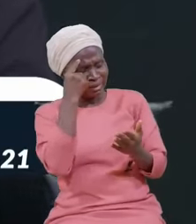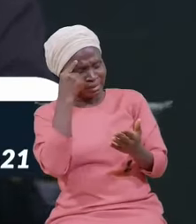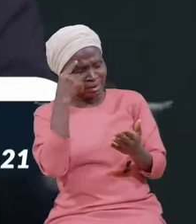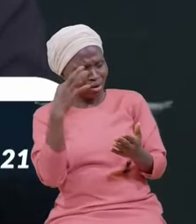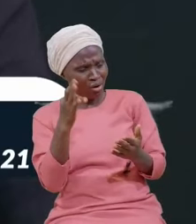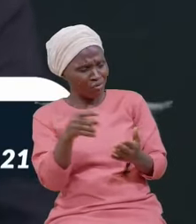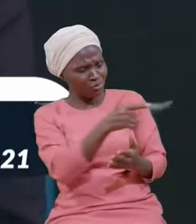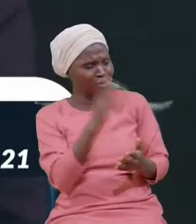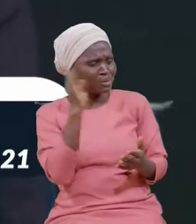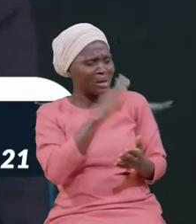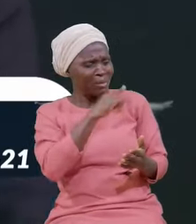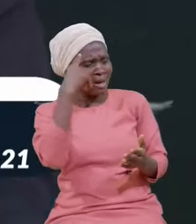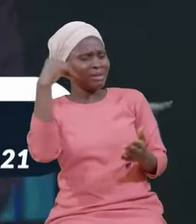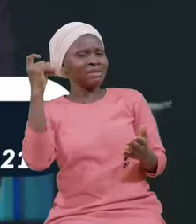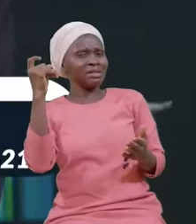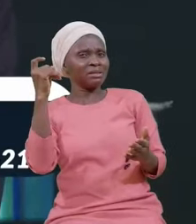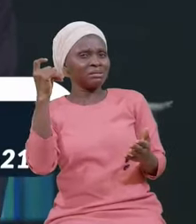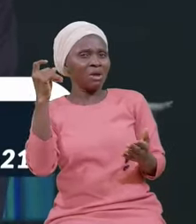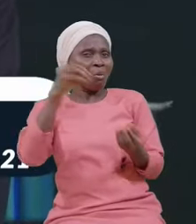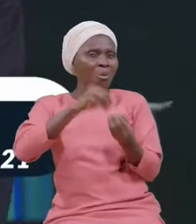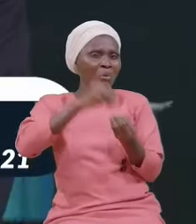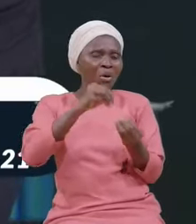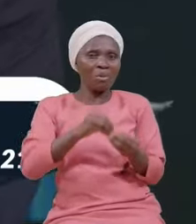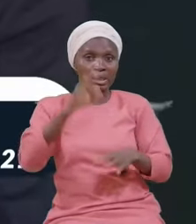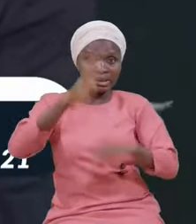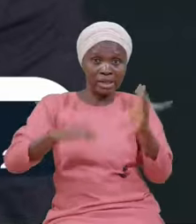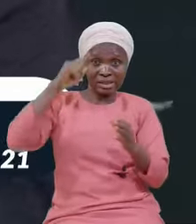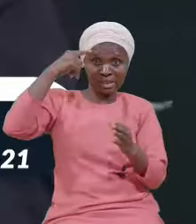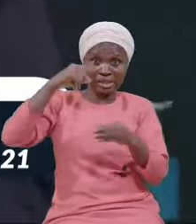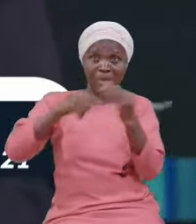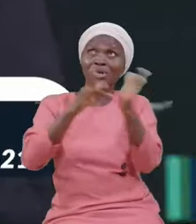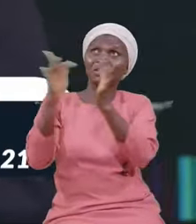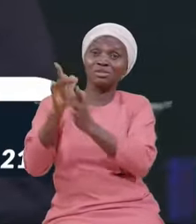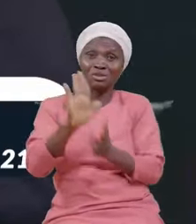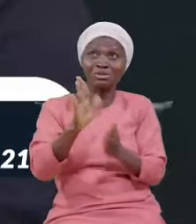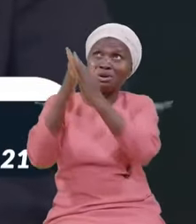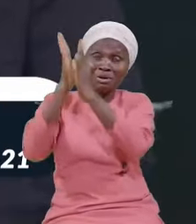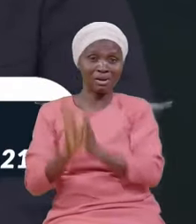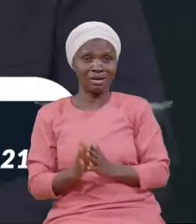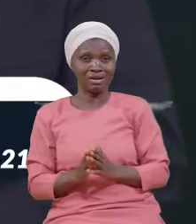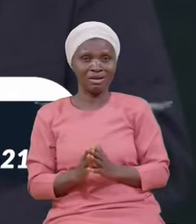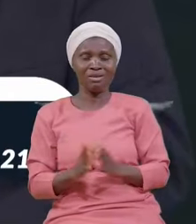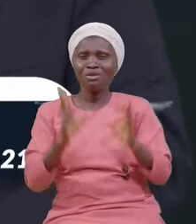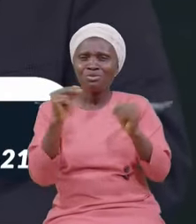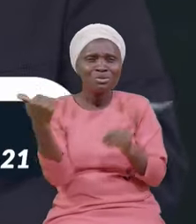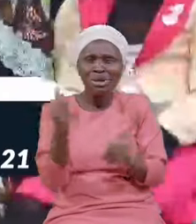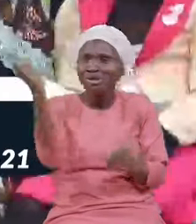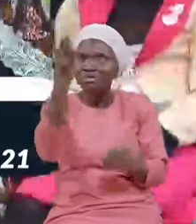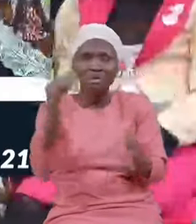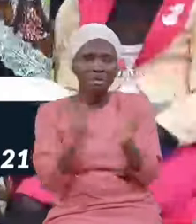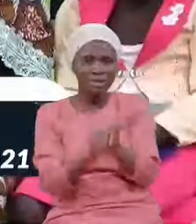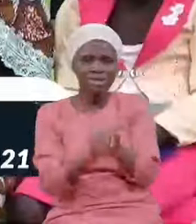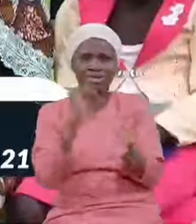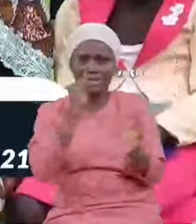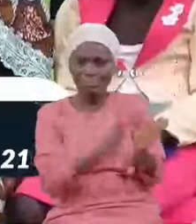au lieu de penser à ça, tu penses à Jésus, ton intercesseur. Toute âme forgée contre toi sera sans